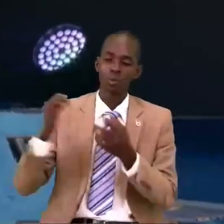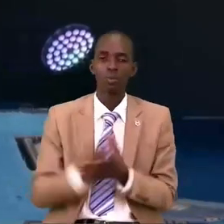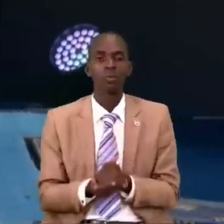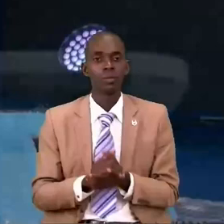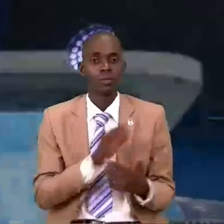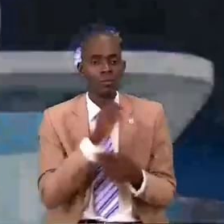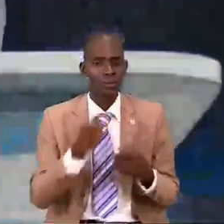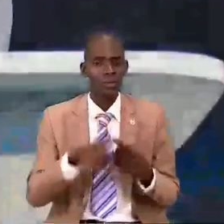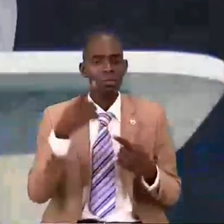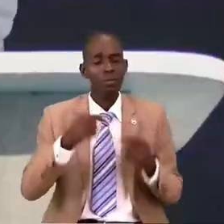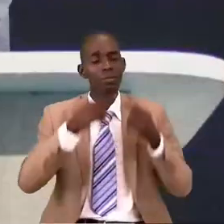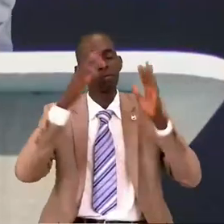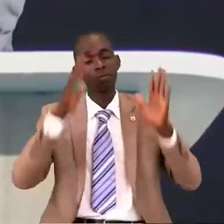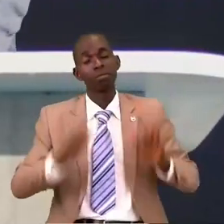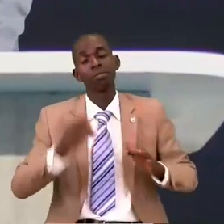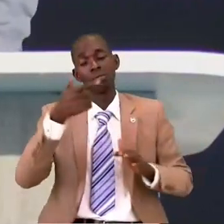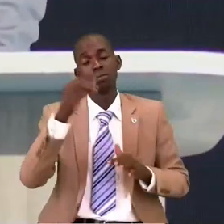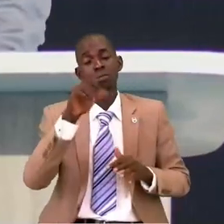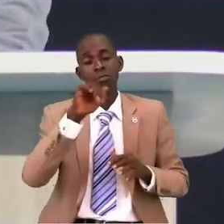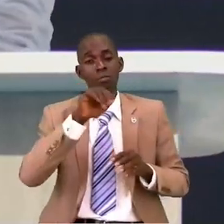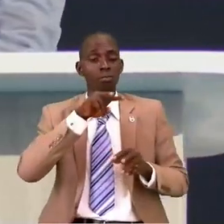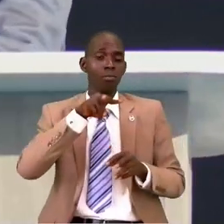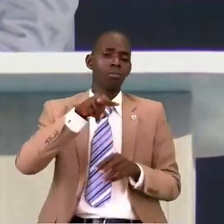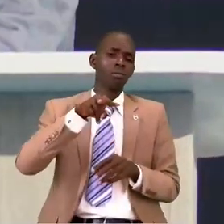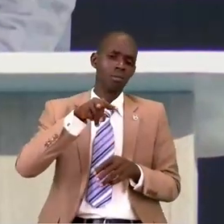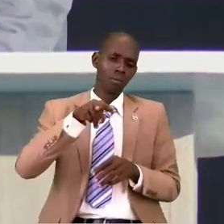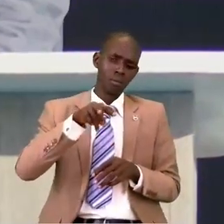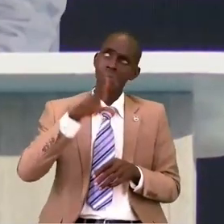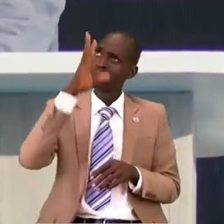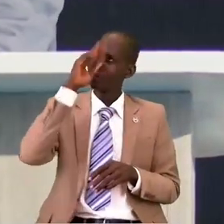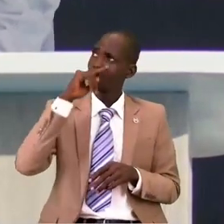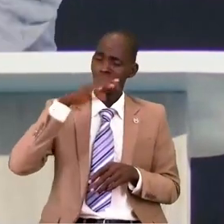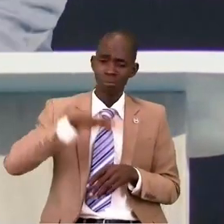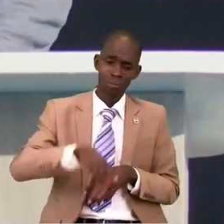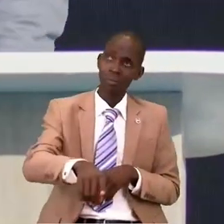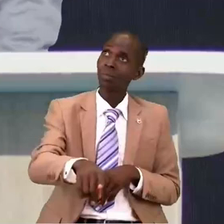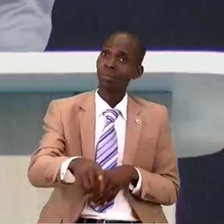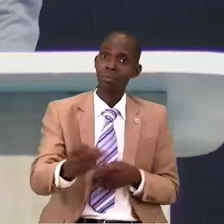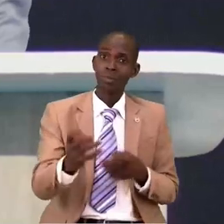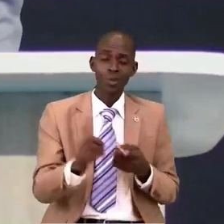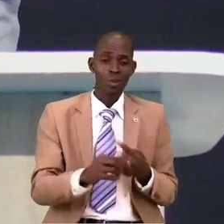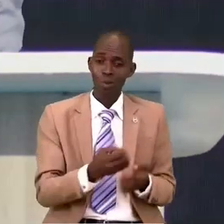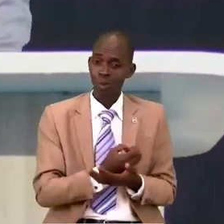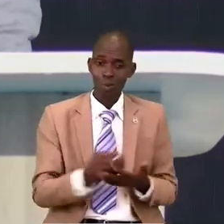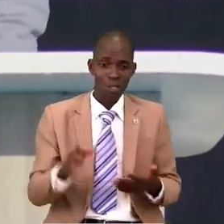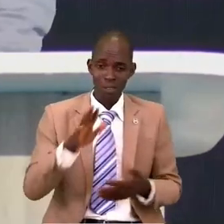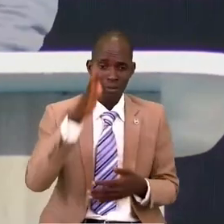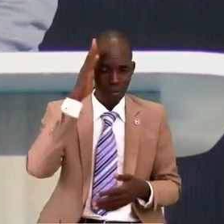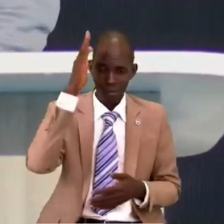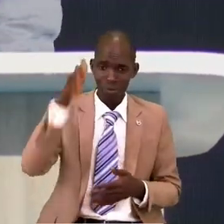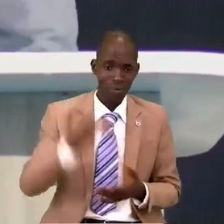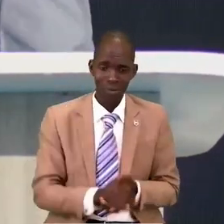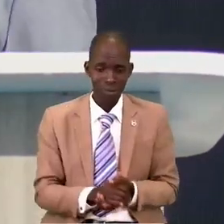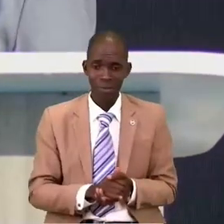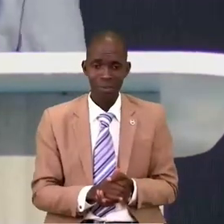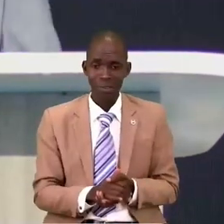garçon-là. Il veut gaspiller sa vie. Si ta nation veut gaspiller ta vie